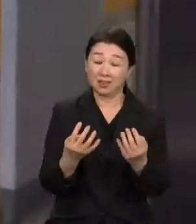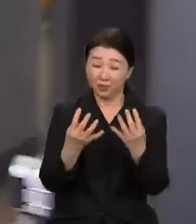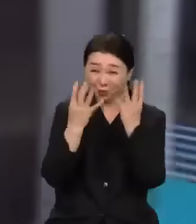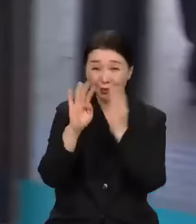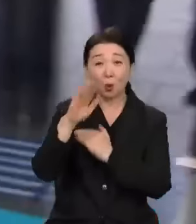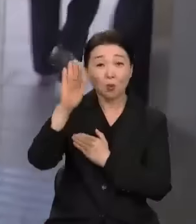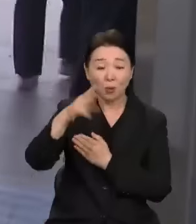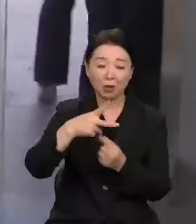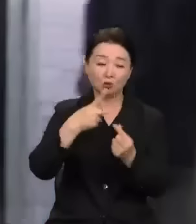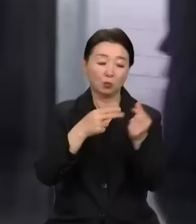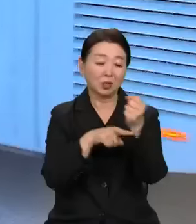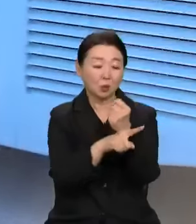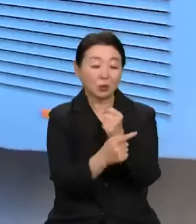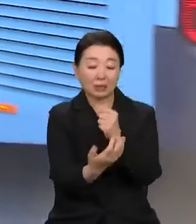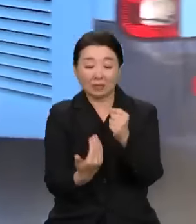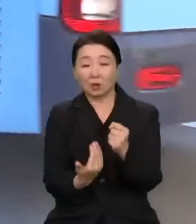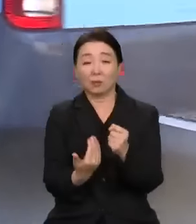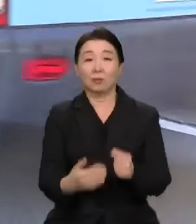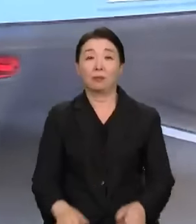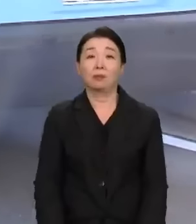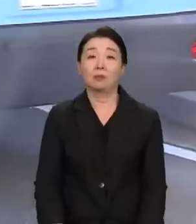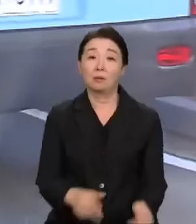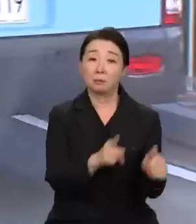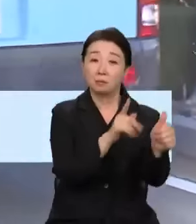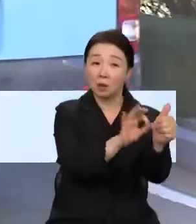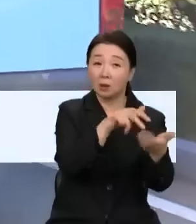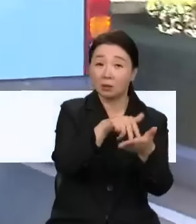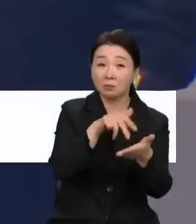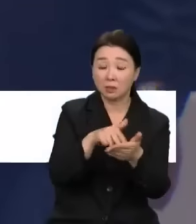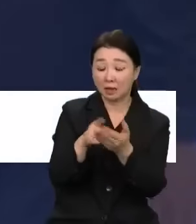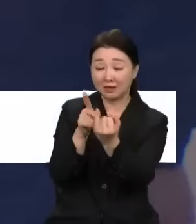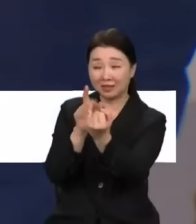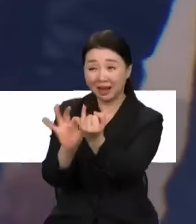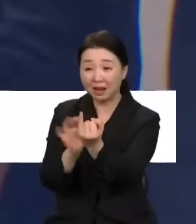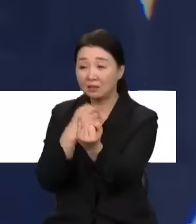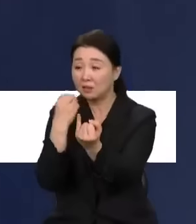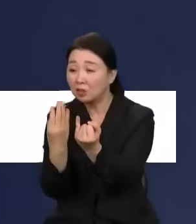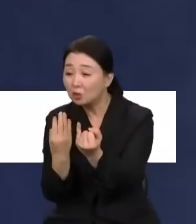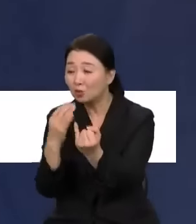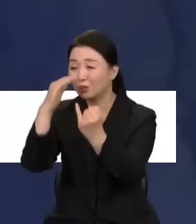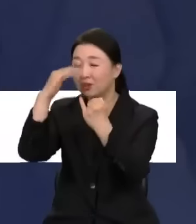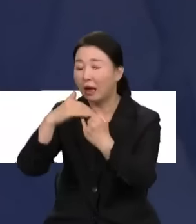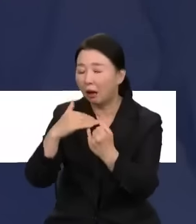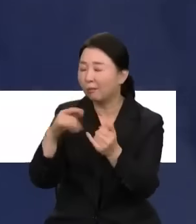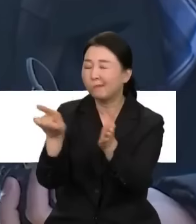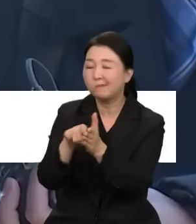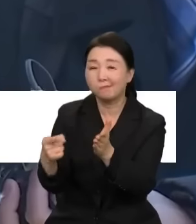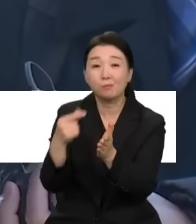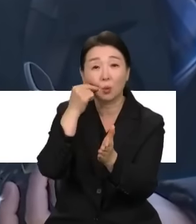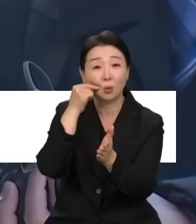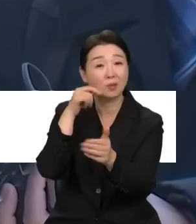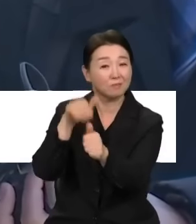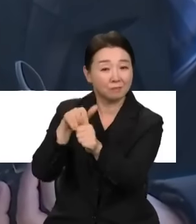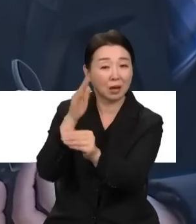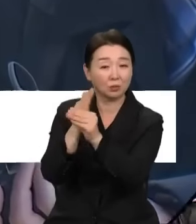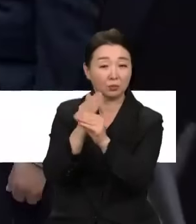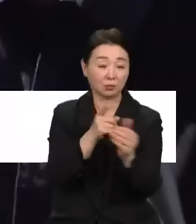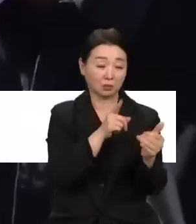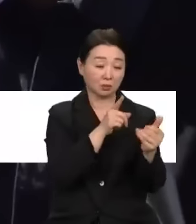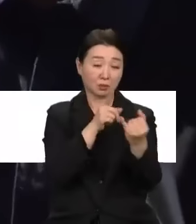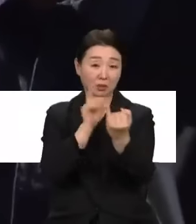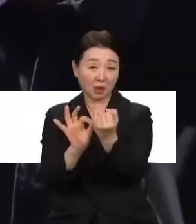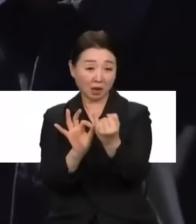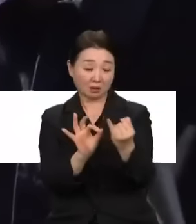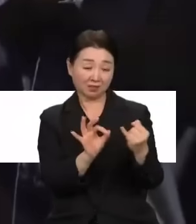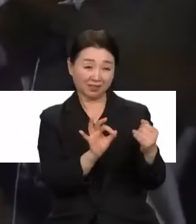조사를 받기 전 상황입니다. 그러면서 명 씨 측은 강혜경 씨 진술 신뢰성 흔들기에 나섰습니다. 강 씨가 명 씨에게